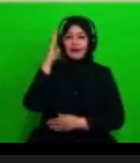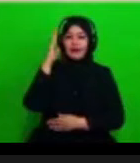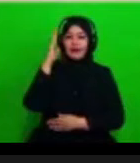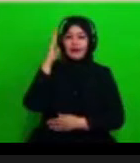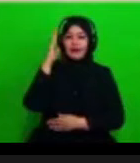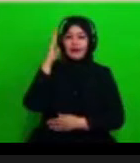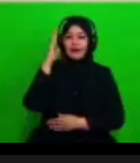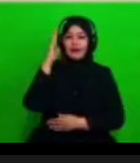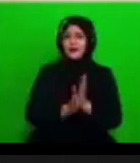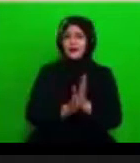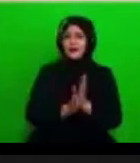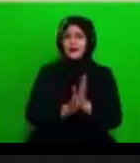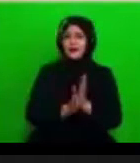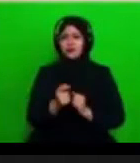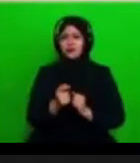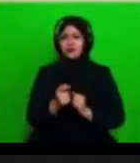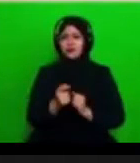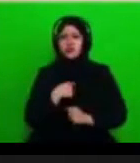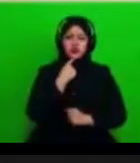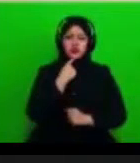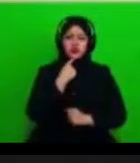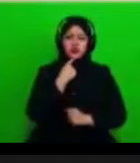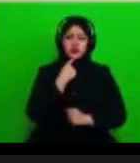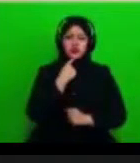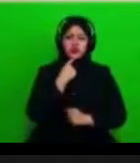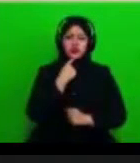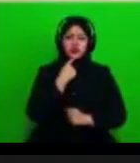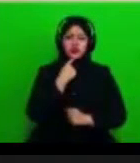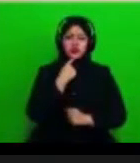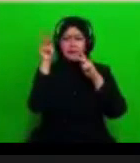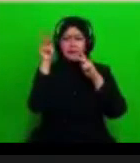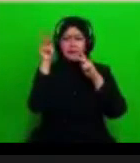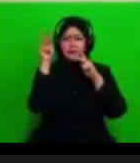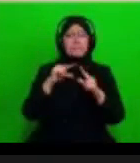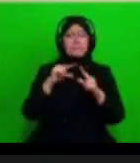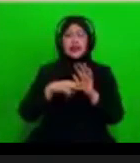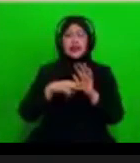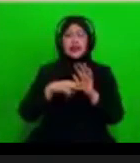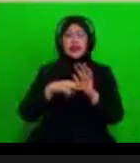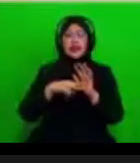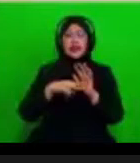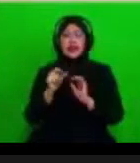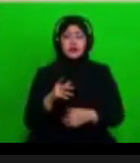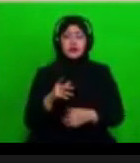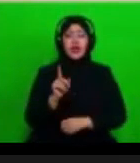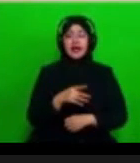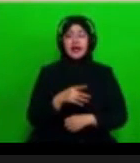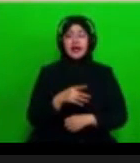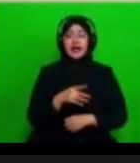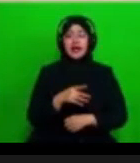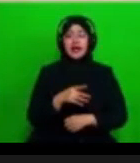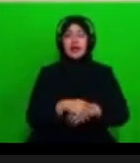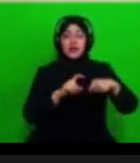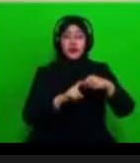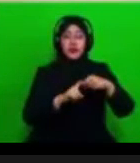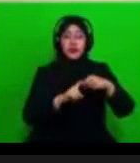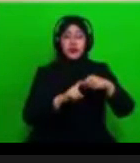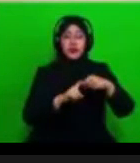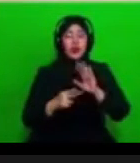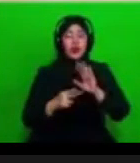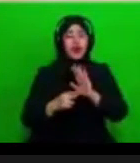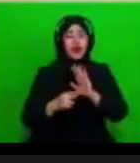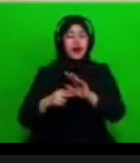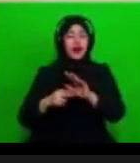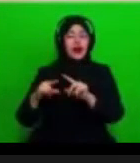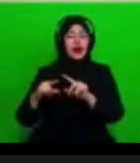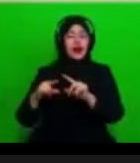di bawah Zoom atau kami persilahkan. Nah, sebelah sini yang di kotak merah. Betul. Nah, ibu-ibu sudah mulai boleh mengirim. Langsung nanti